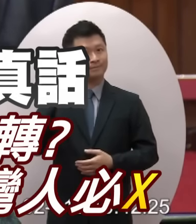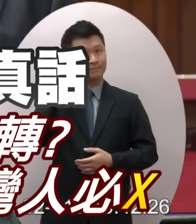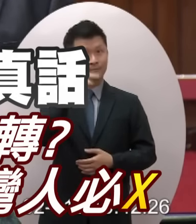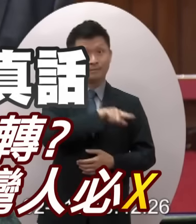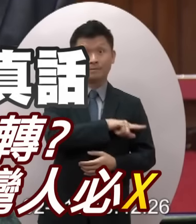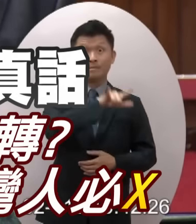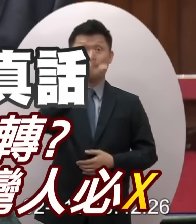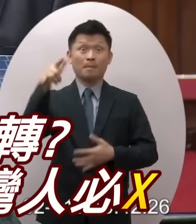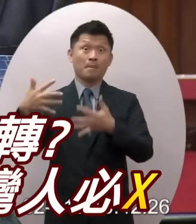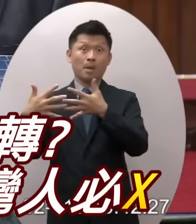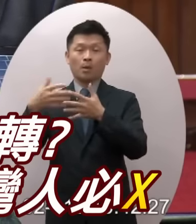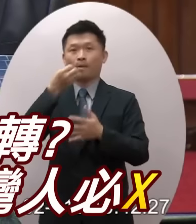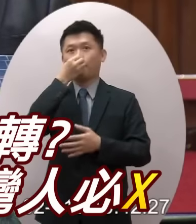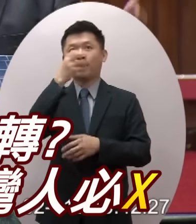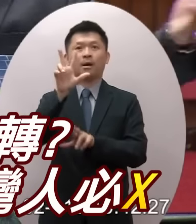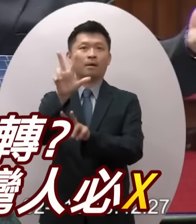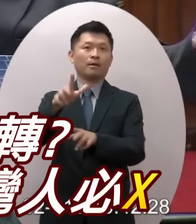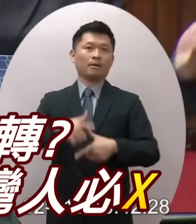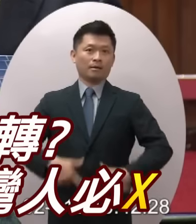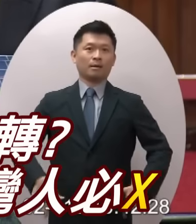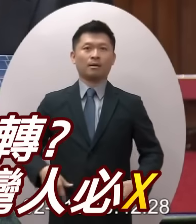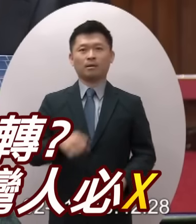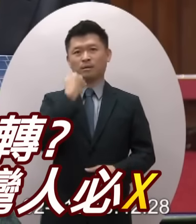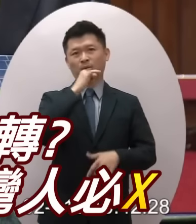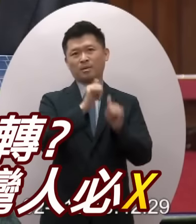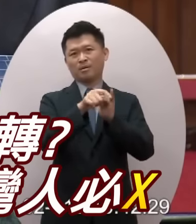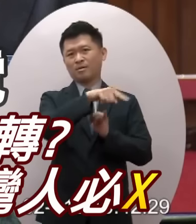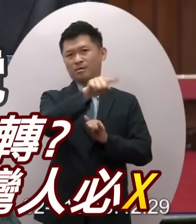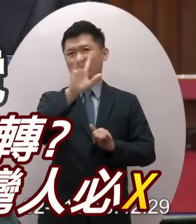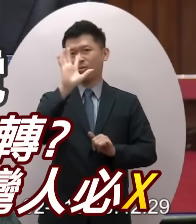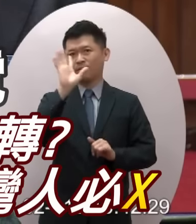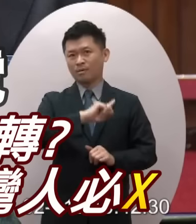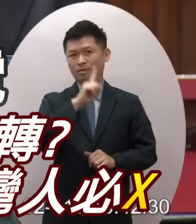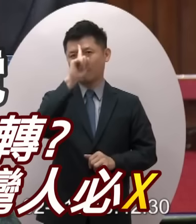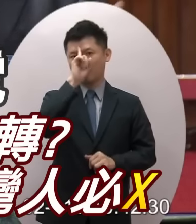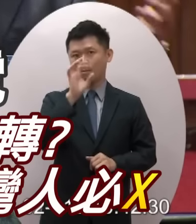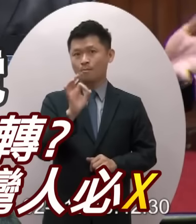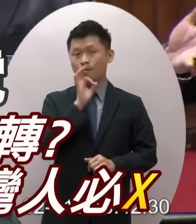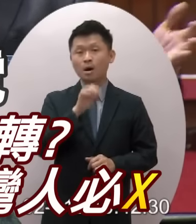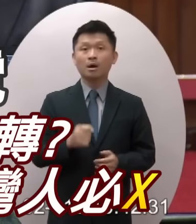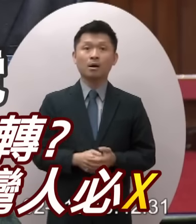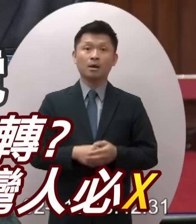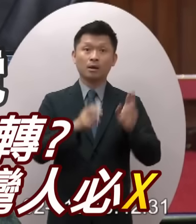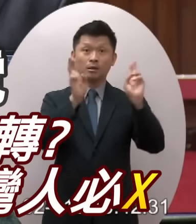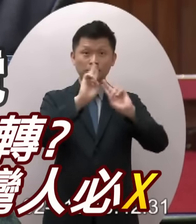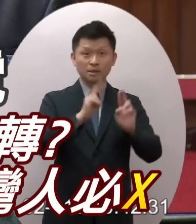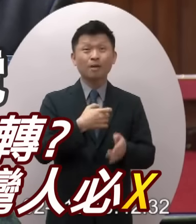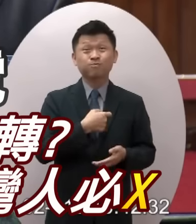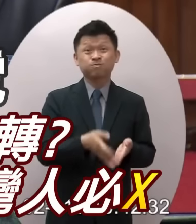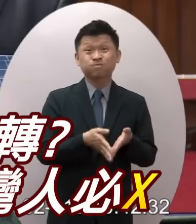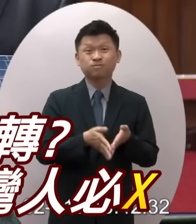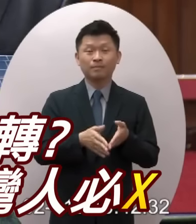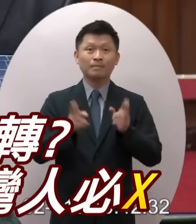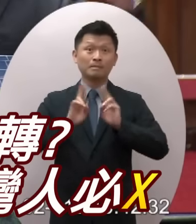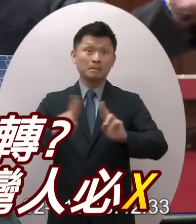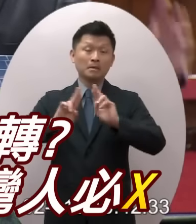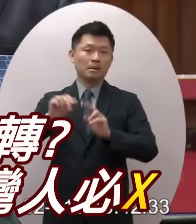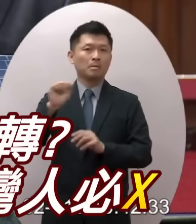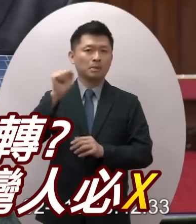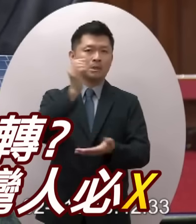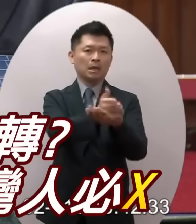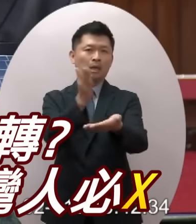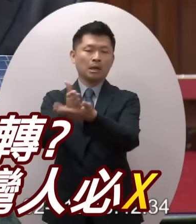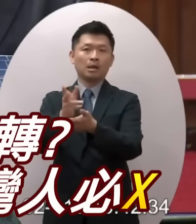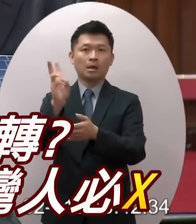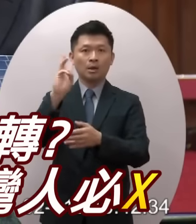美国较敢讲真话啦，吼！哎，个台湾人真奇怪，吼！啊，要食电，无要用发电；要啉水，